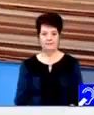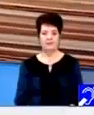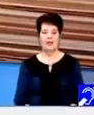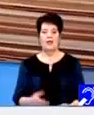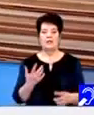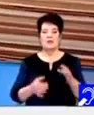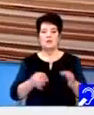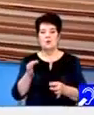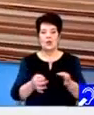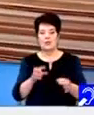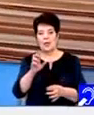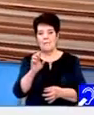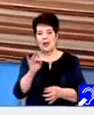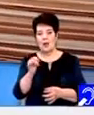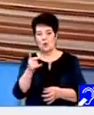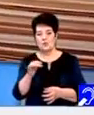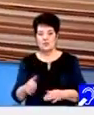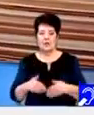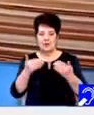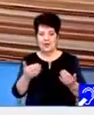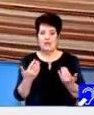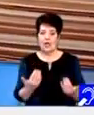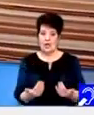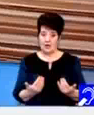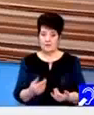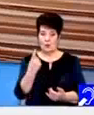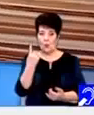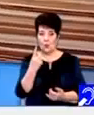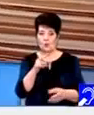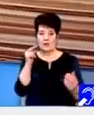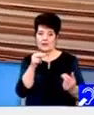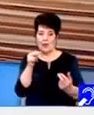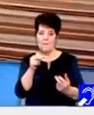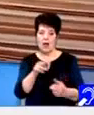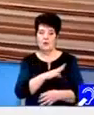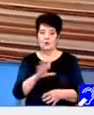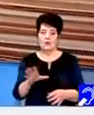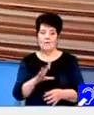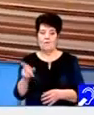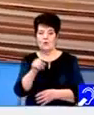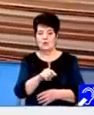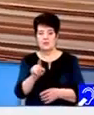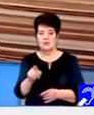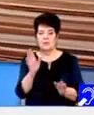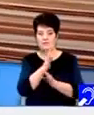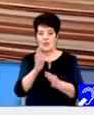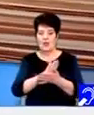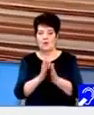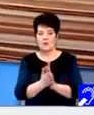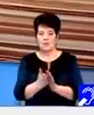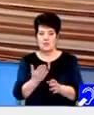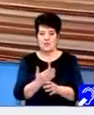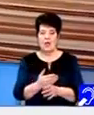Ședința de judecată în dosarul Braguța a fost amânată și astăzi pe motiv că unul dintre martori nu a putut să ajungă în instanță din cauza condițiilor